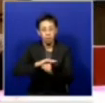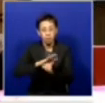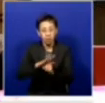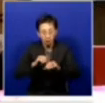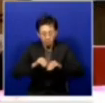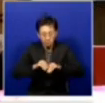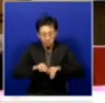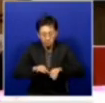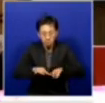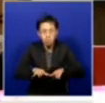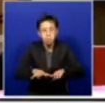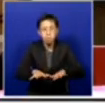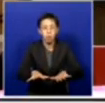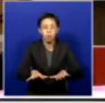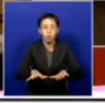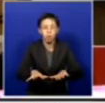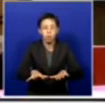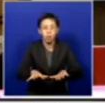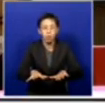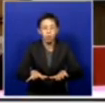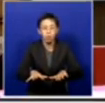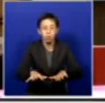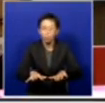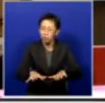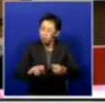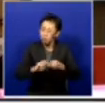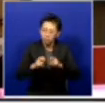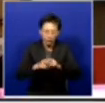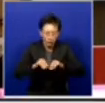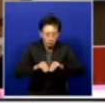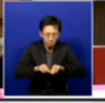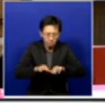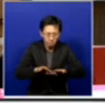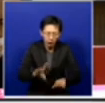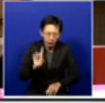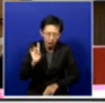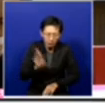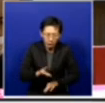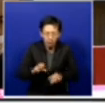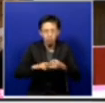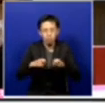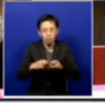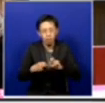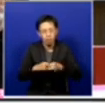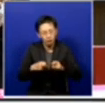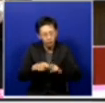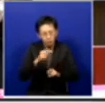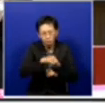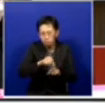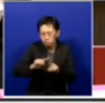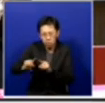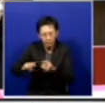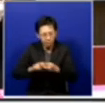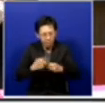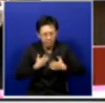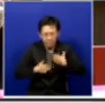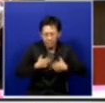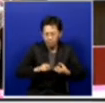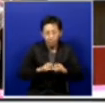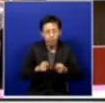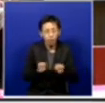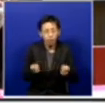2019นับว่ามีความรุนแรงซึ่งส่งผลกระทบทำให้มีผู้ติดเชื้อทั่วโล